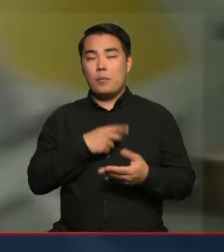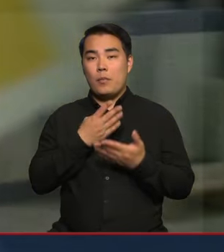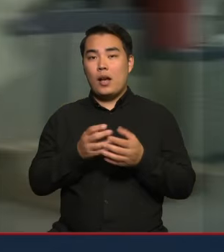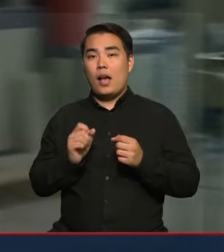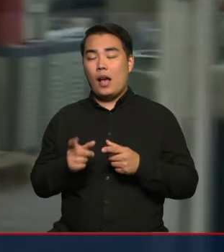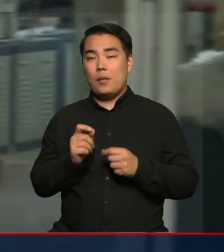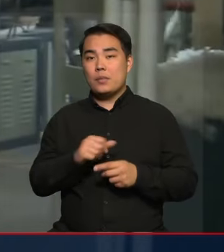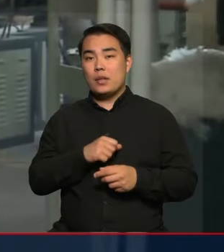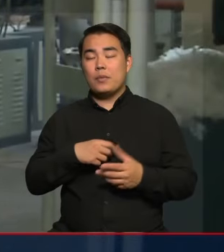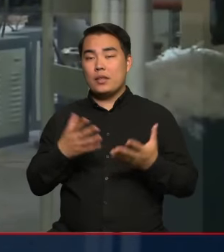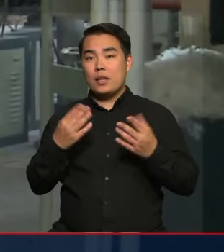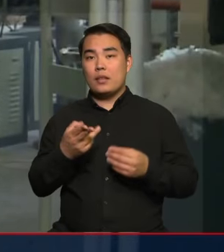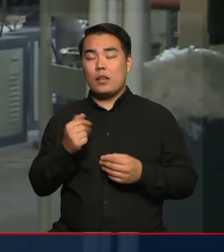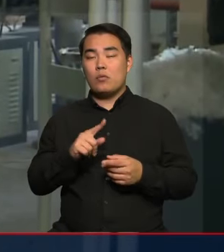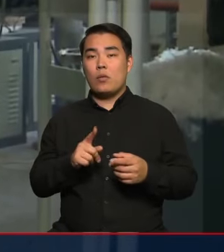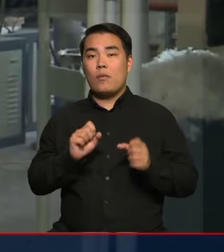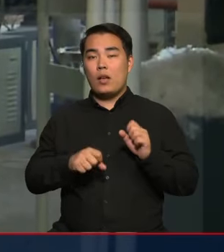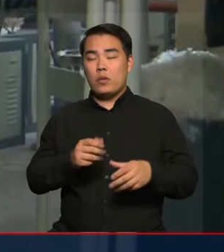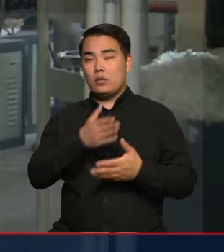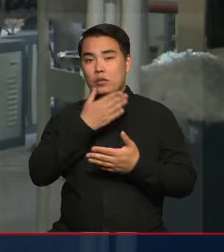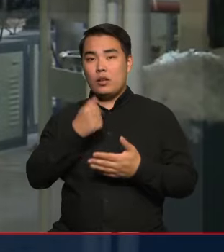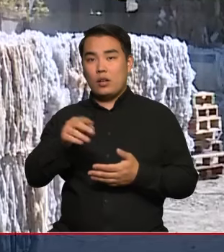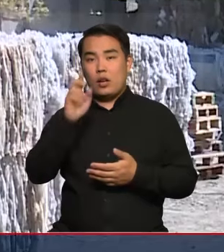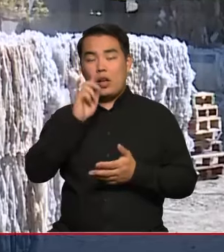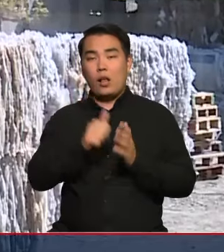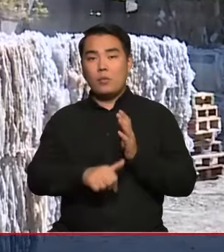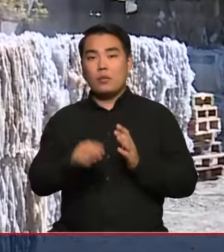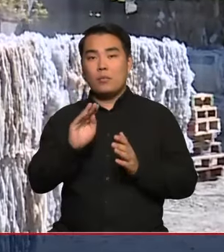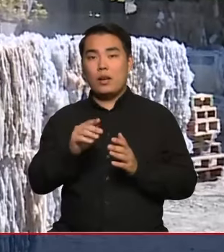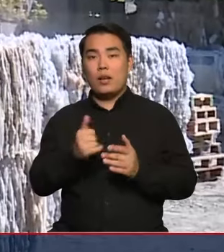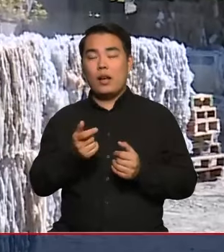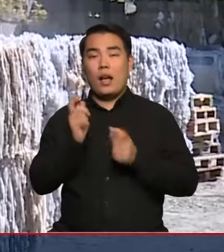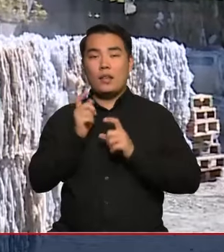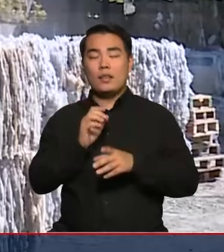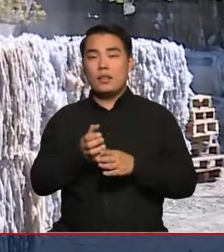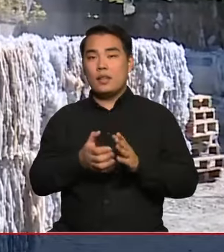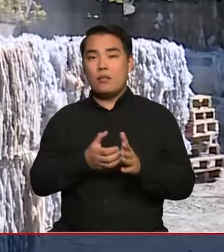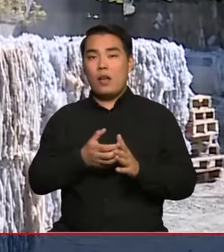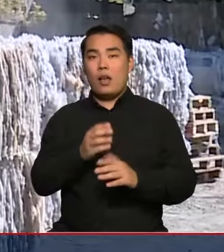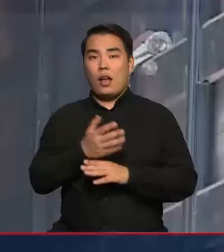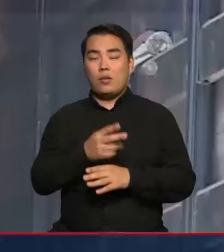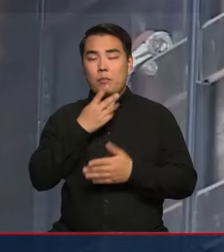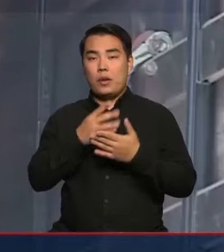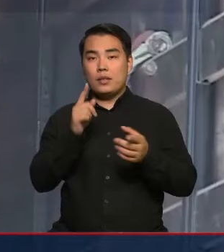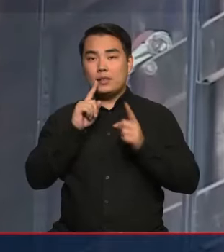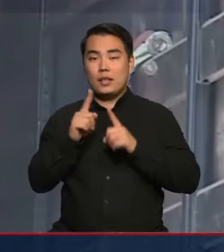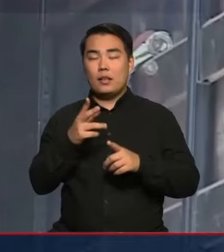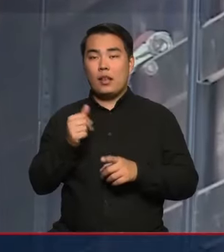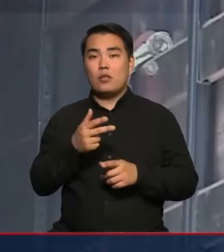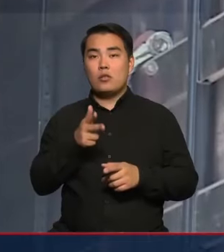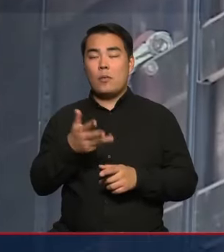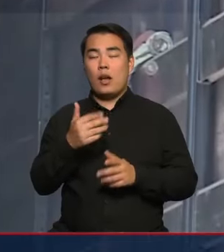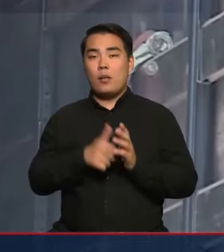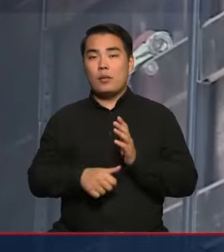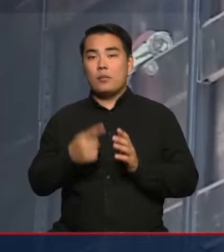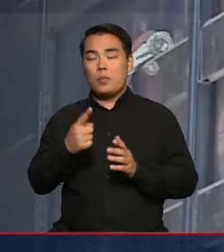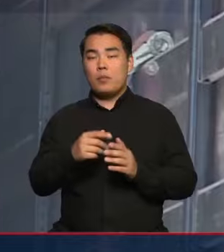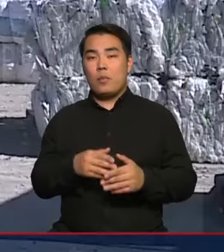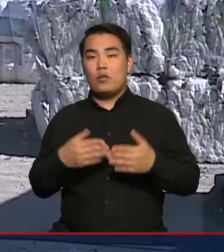тастаймыз деген күннің өзінде оған мүмкіндік жоқ. Елде 60 мың контейнер жетіспейді. Үй аулаларындағы ахуалды айтпағанда 3061